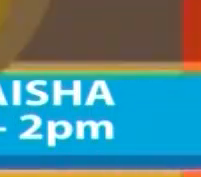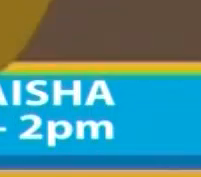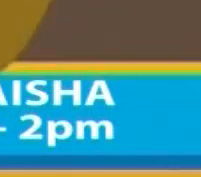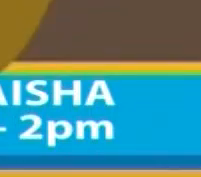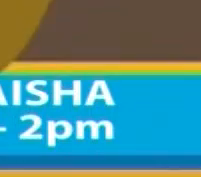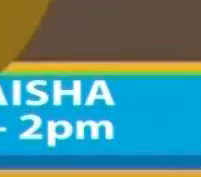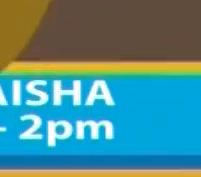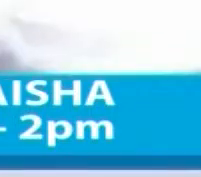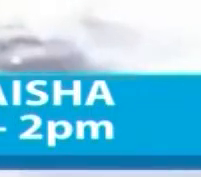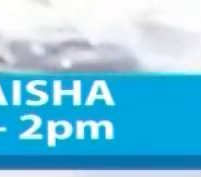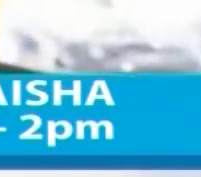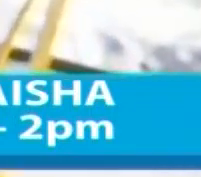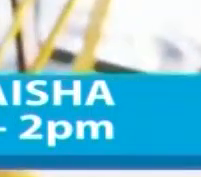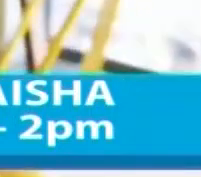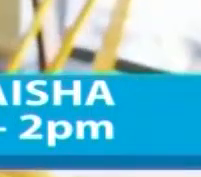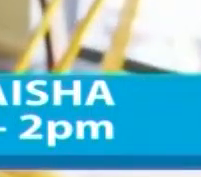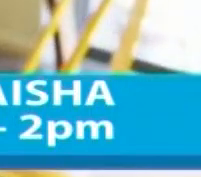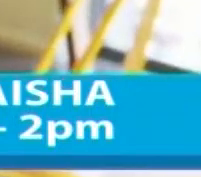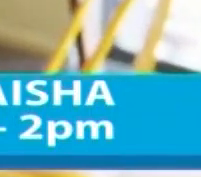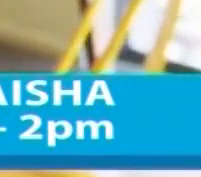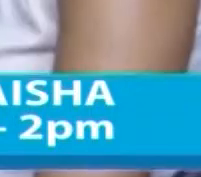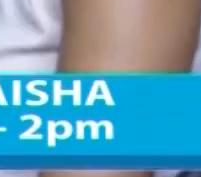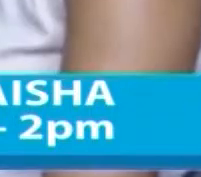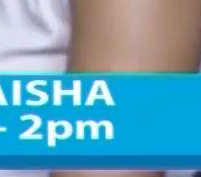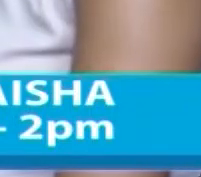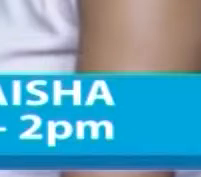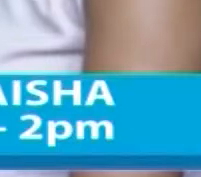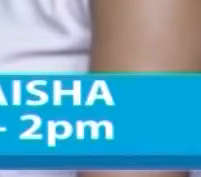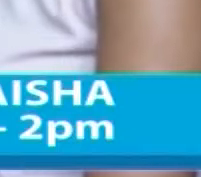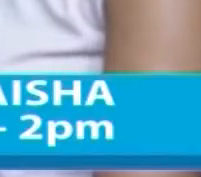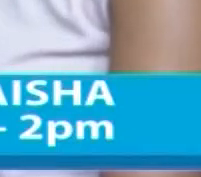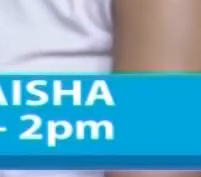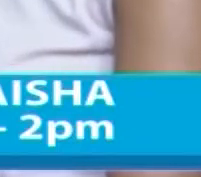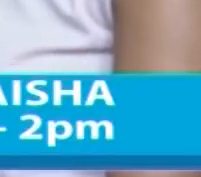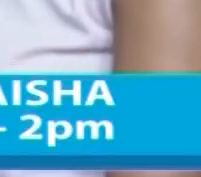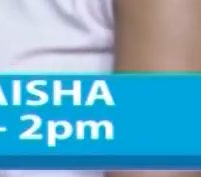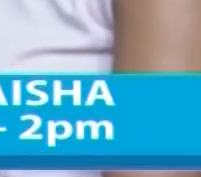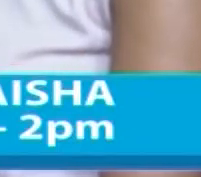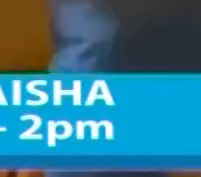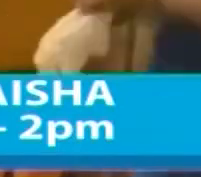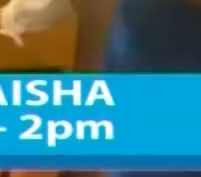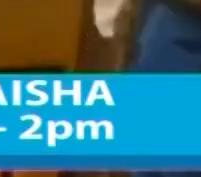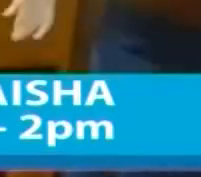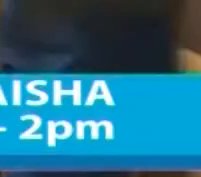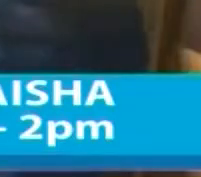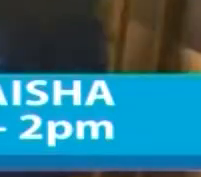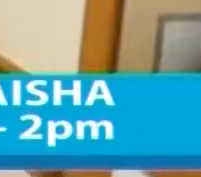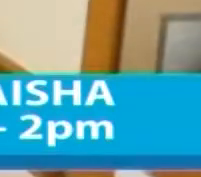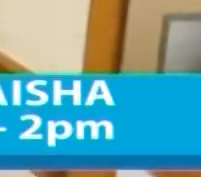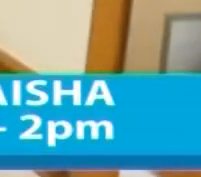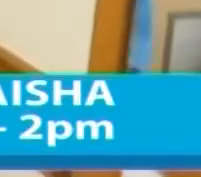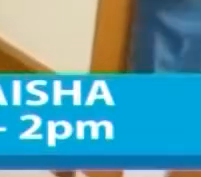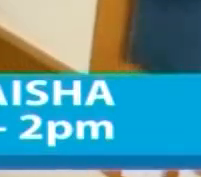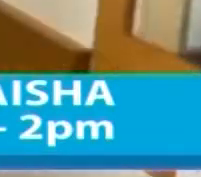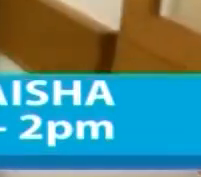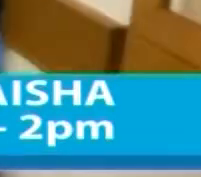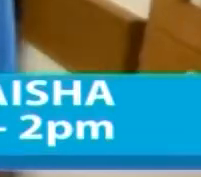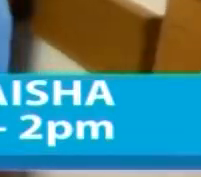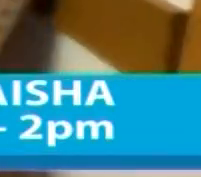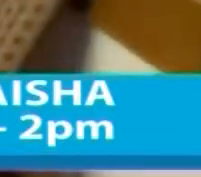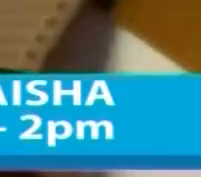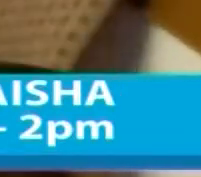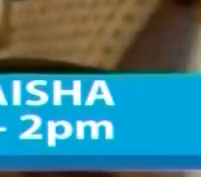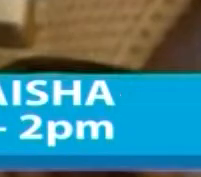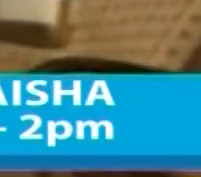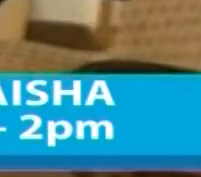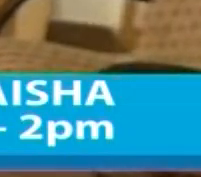kuhusu janga la kiafya? Tutakuelezea athari za afya na maisha unapomaliza muda mwingi kwa kuketi chini. Tunakutana na daktari bingwa wa magonjwa ya